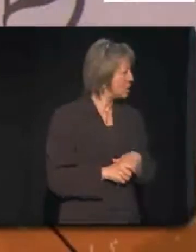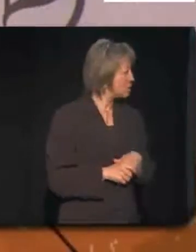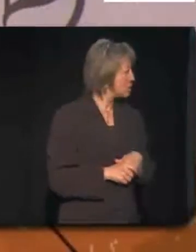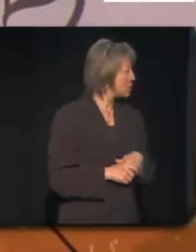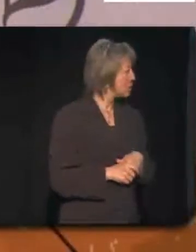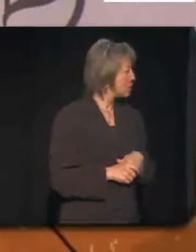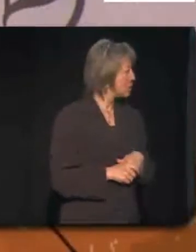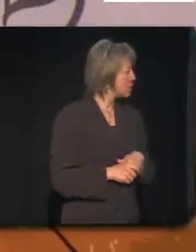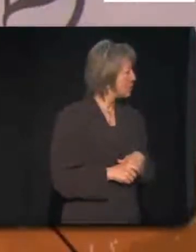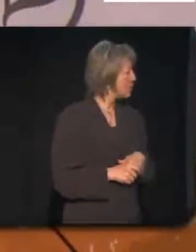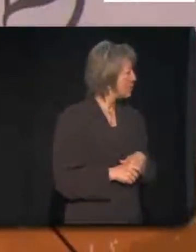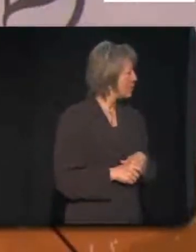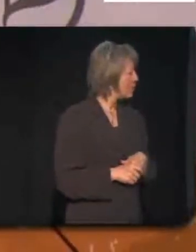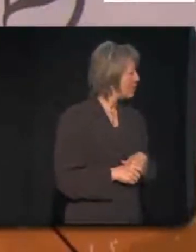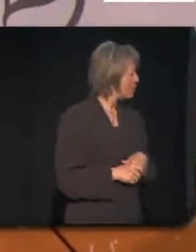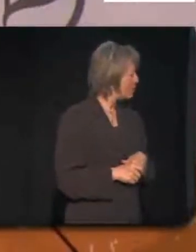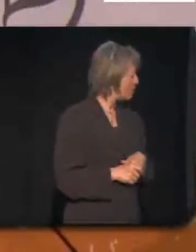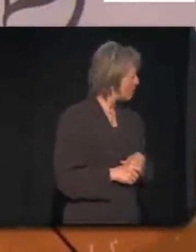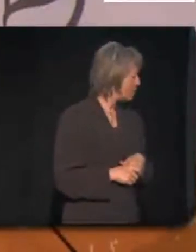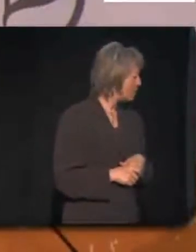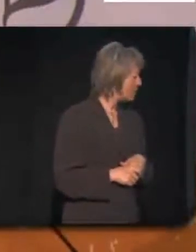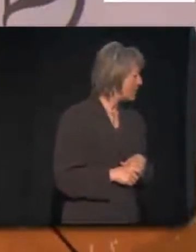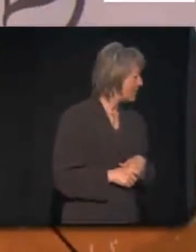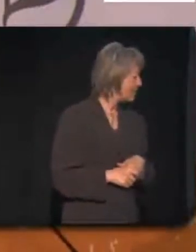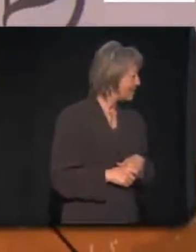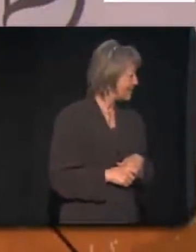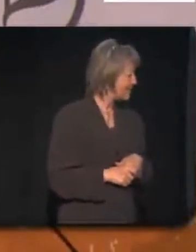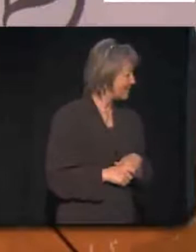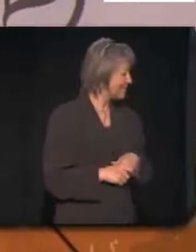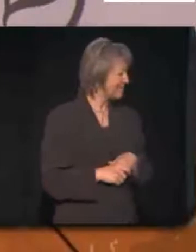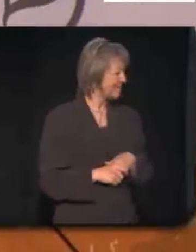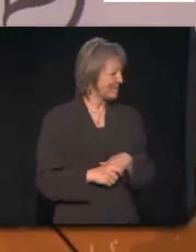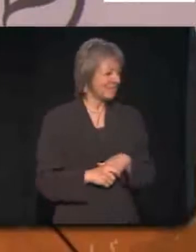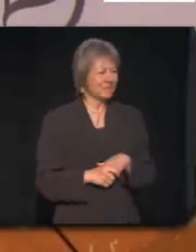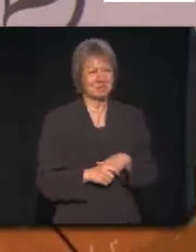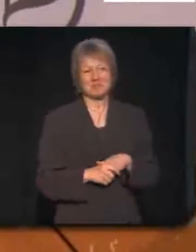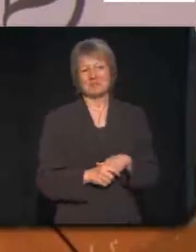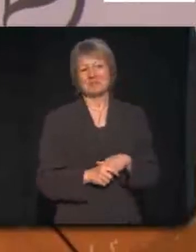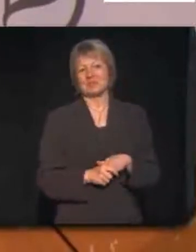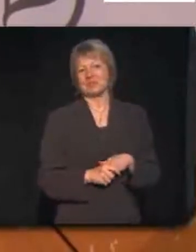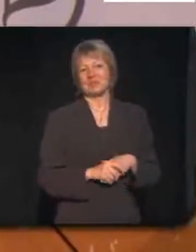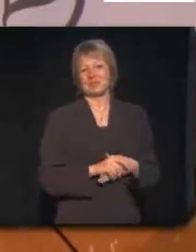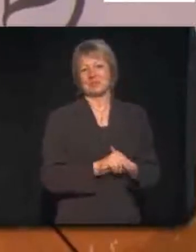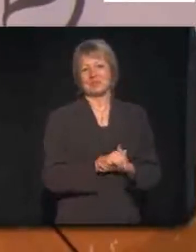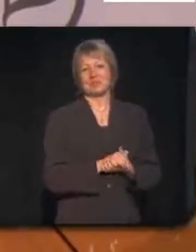Basis Entscheidung Beschlüsse außerhalb von Parteitagen